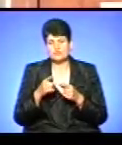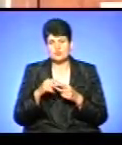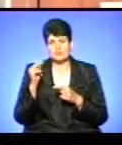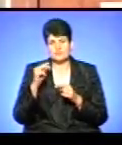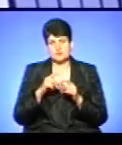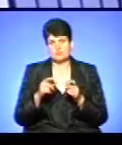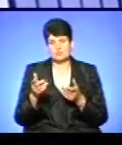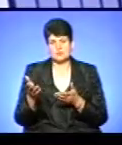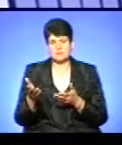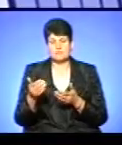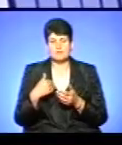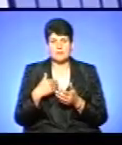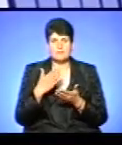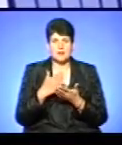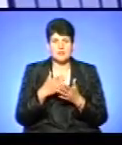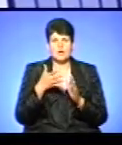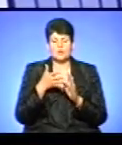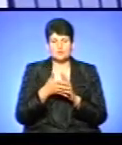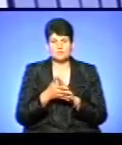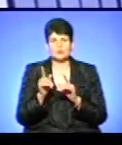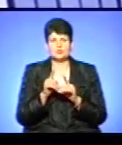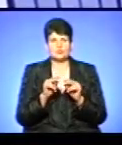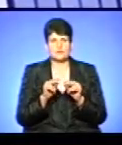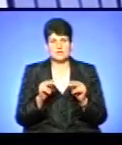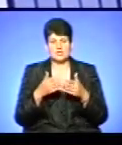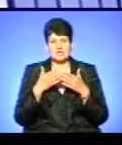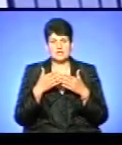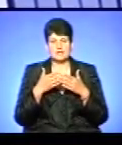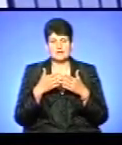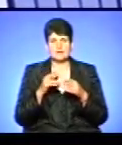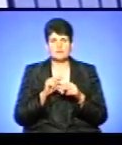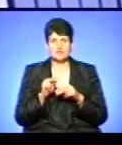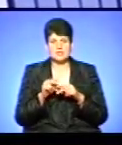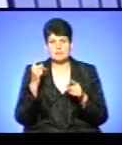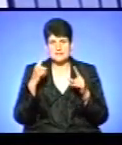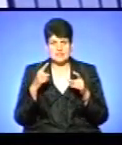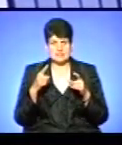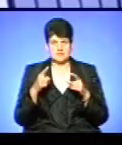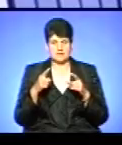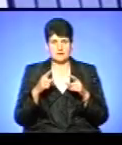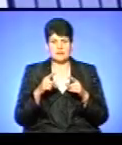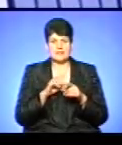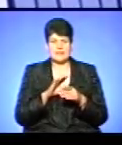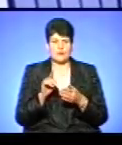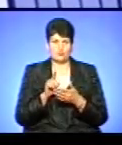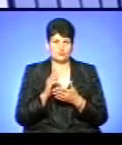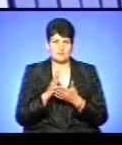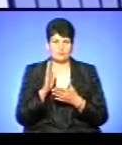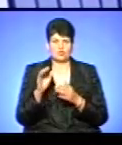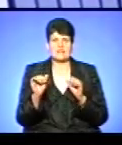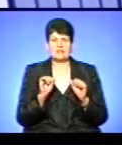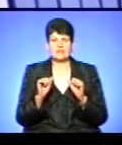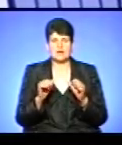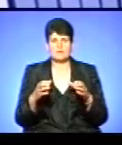навчальному закладі. Ми мали розуміти, що викладачі, які читали мистецькі дисципліни, не обов'язково мають бути